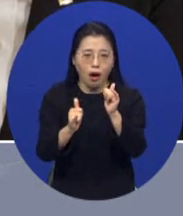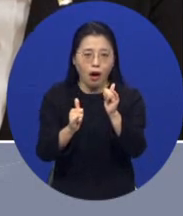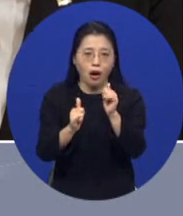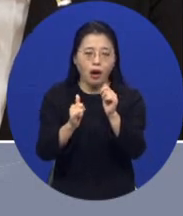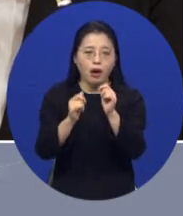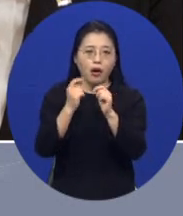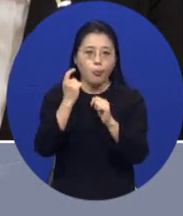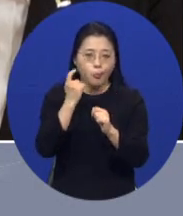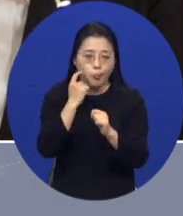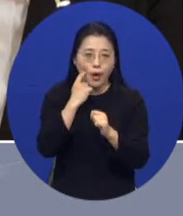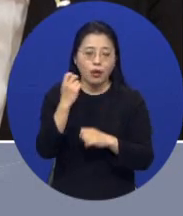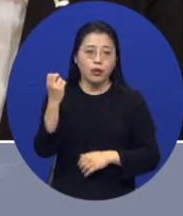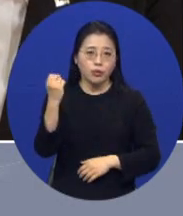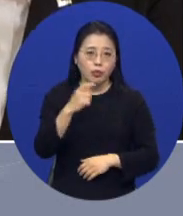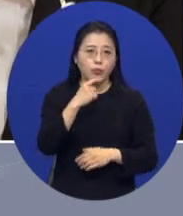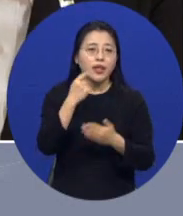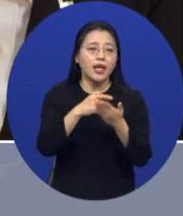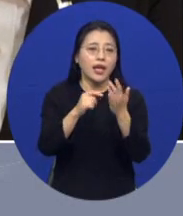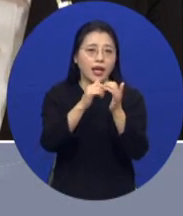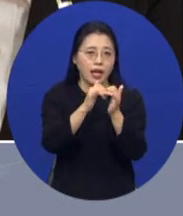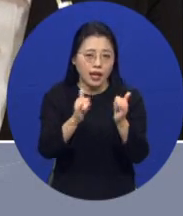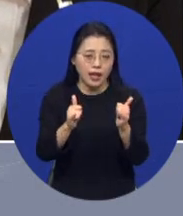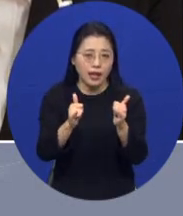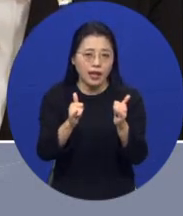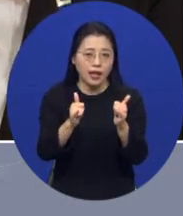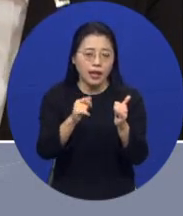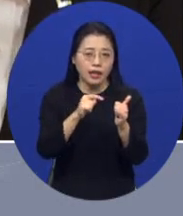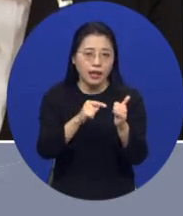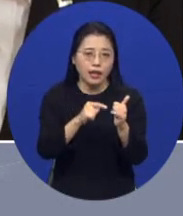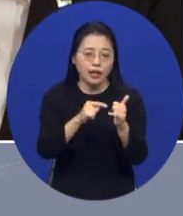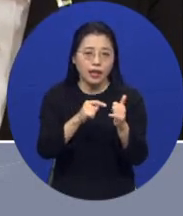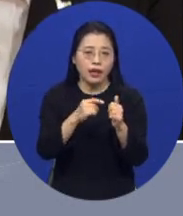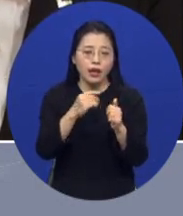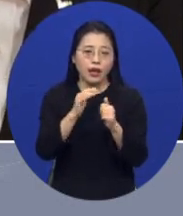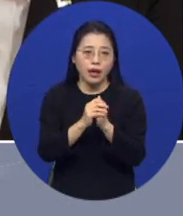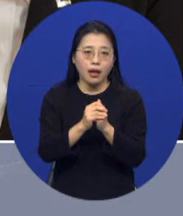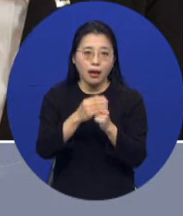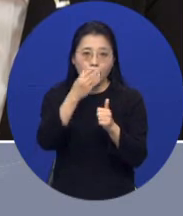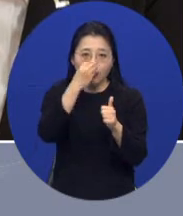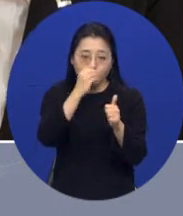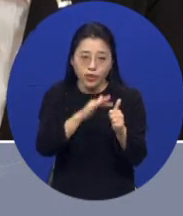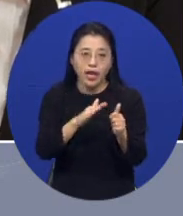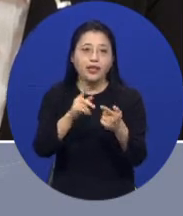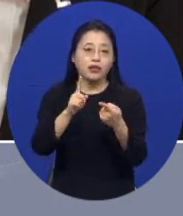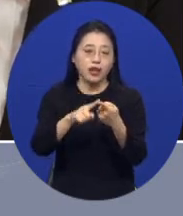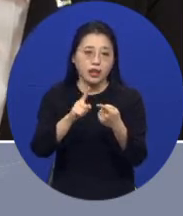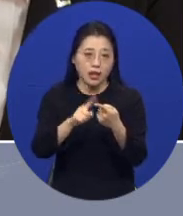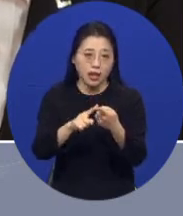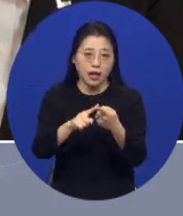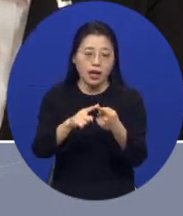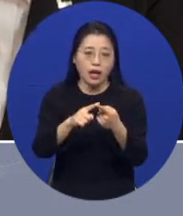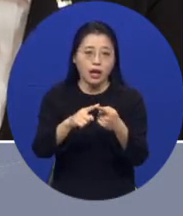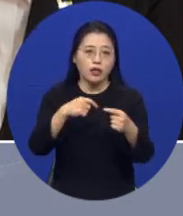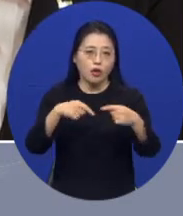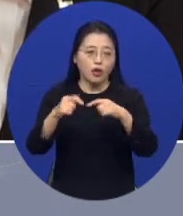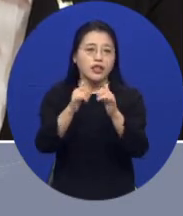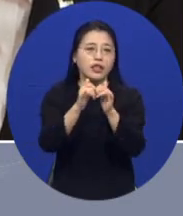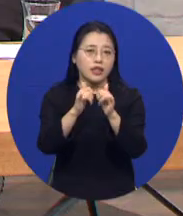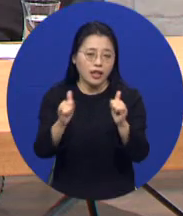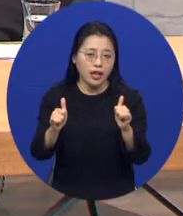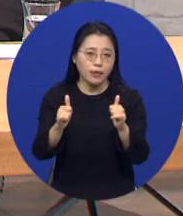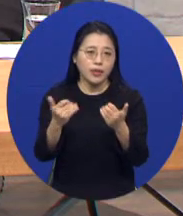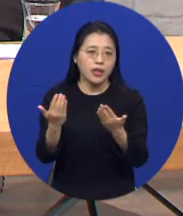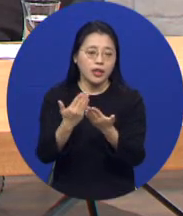2차 3차 가야 하는 이런 나쁜 정치인들을 정치권 안에서 퇴출시키는 것이 더 근본적인 대안이 아닌가 이런